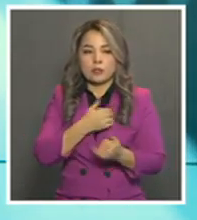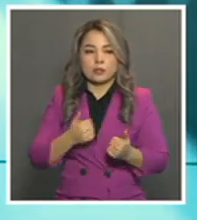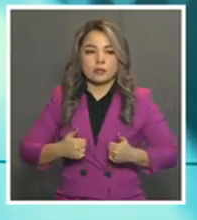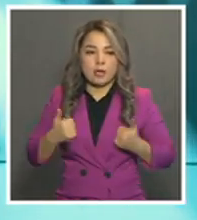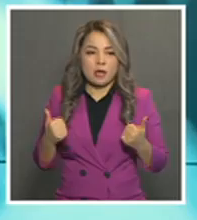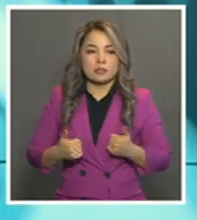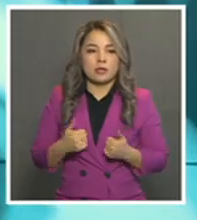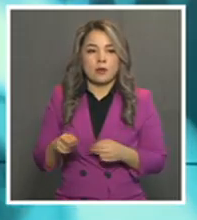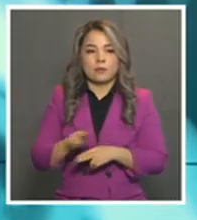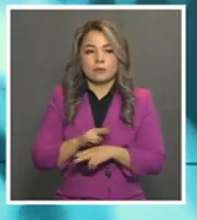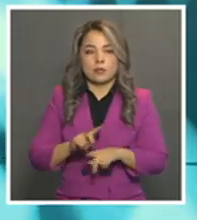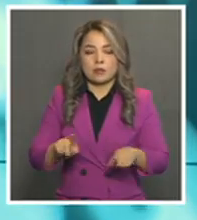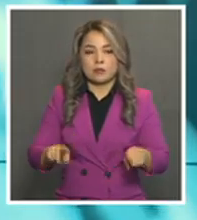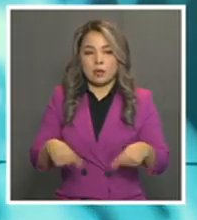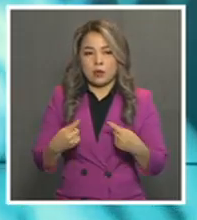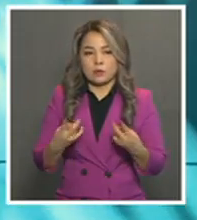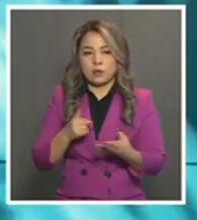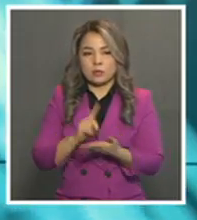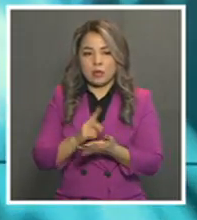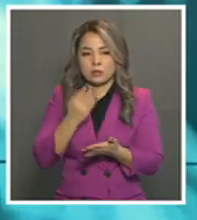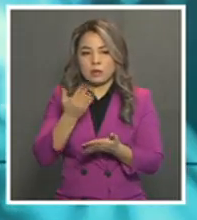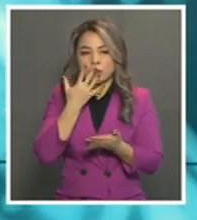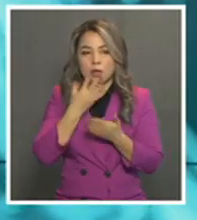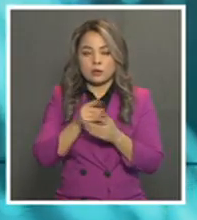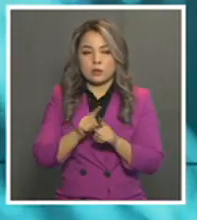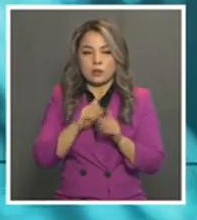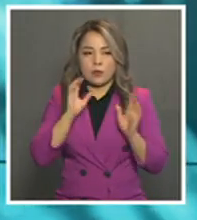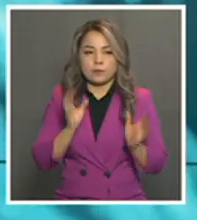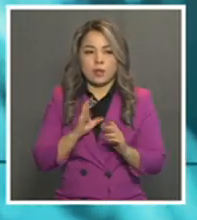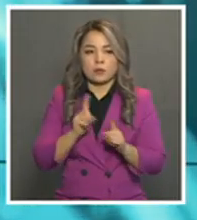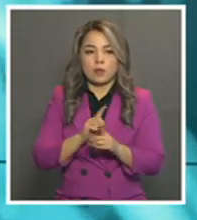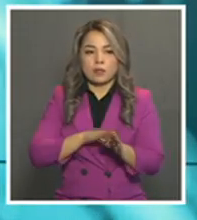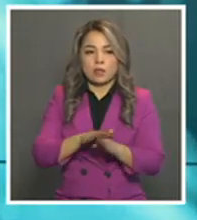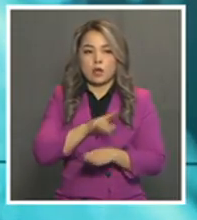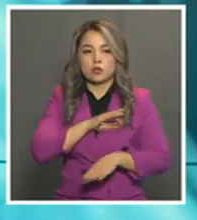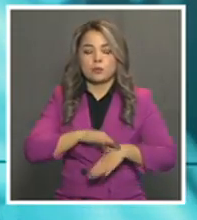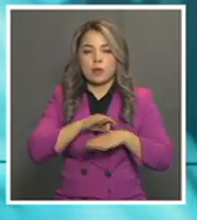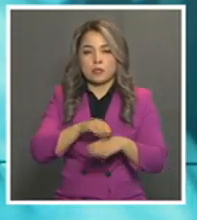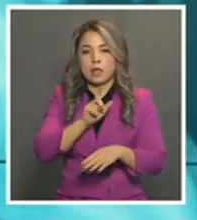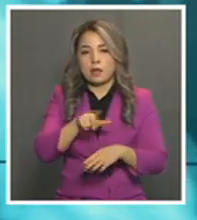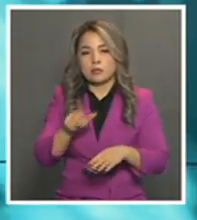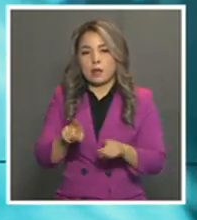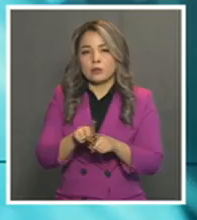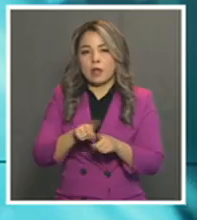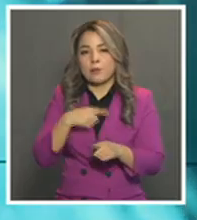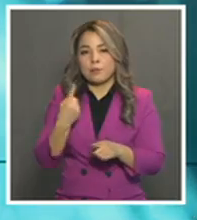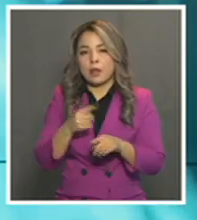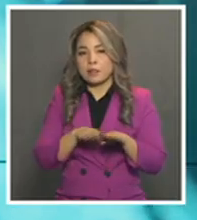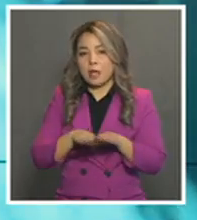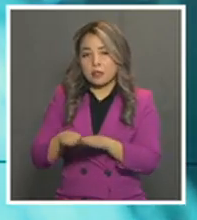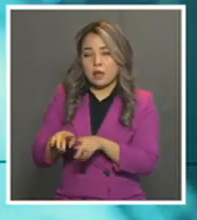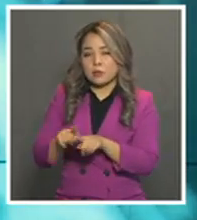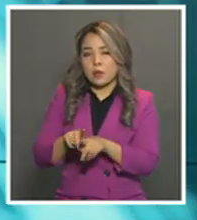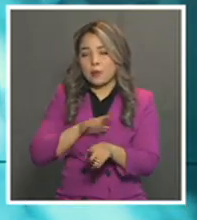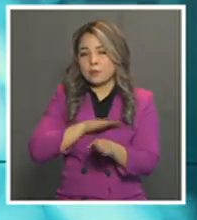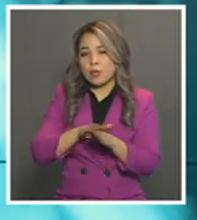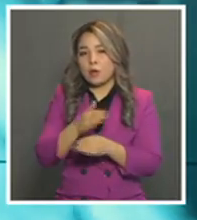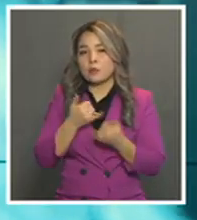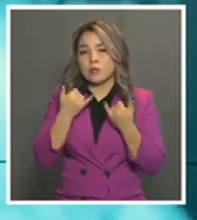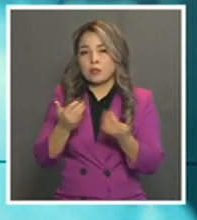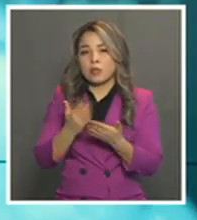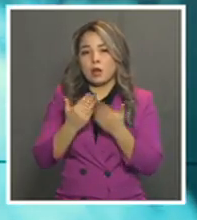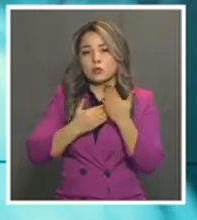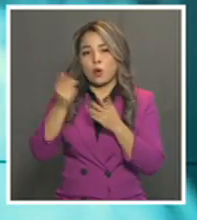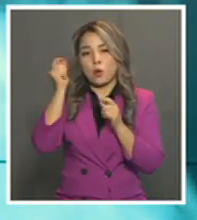ұмтылыс. Осының барлығын ұлттық болмыстың өзегін сақтай отырып жүзеге асырсақ, халқымыздың бірегейлігі мызғымастай болмақ.